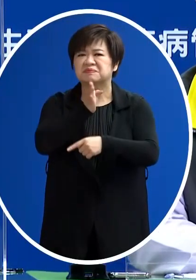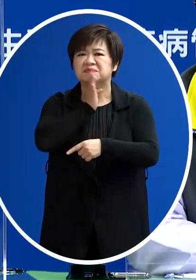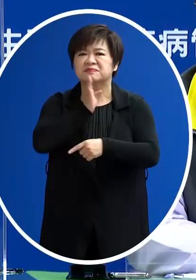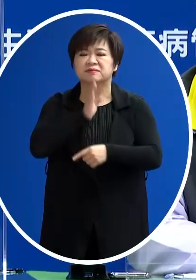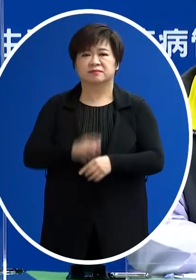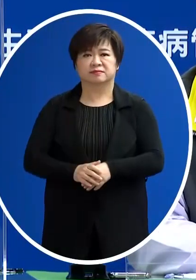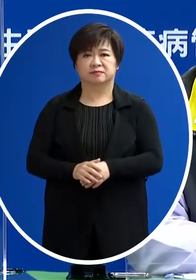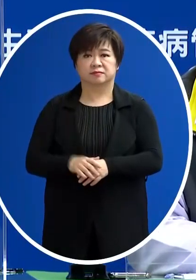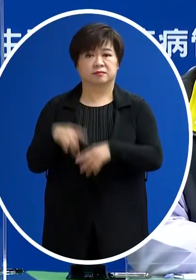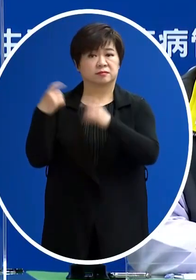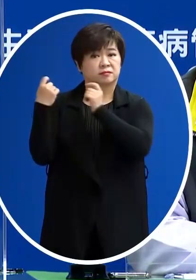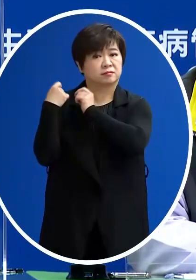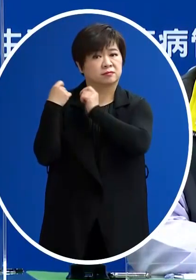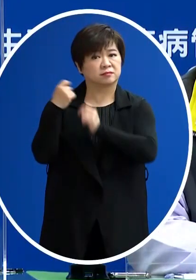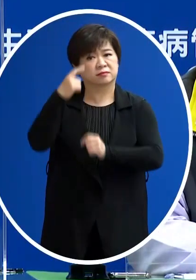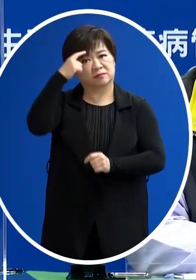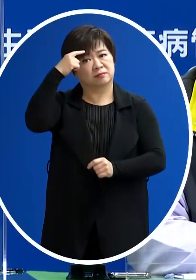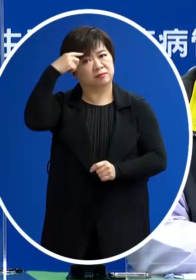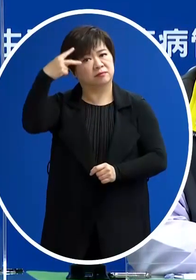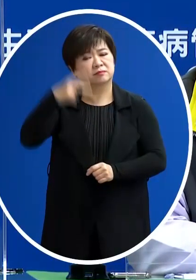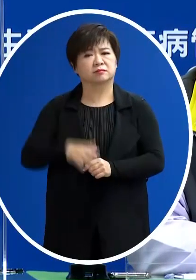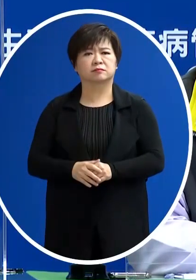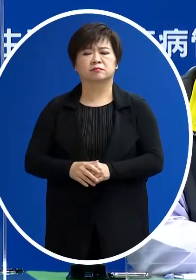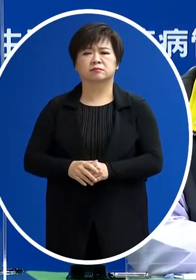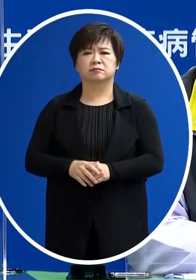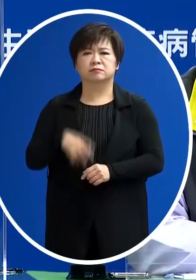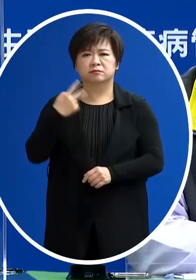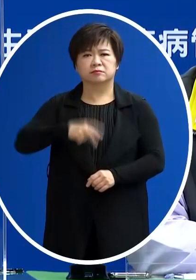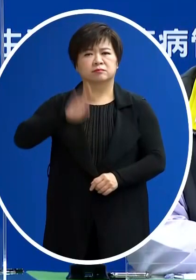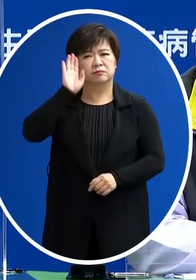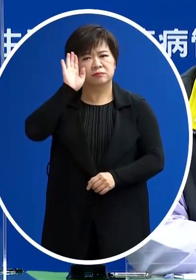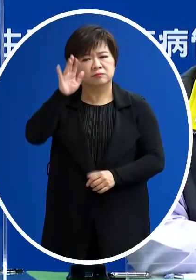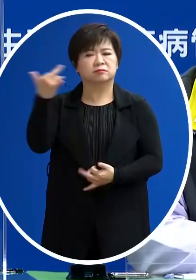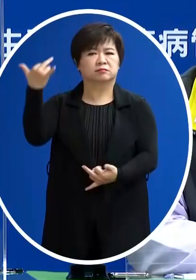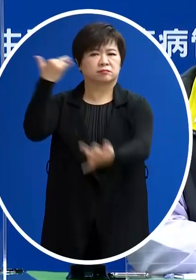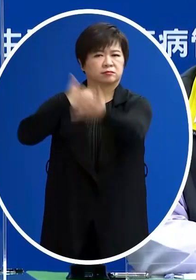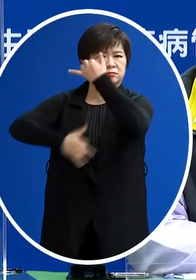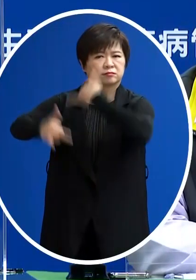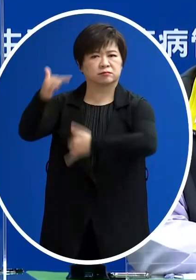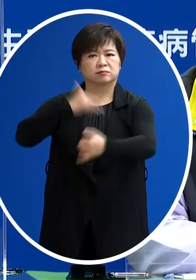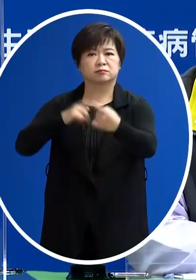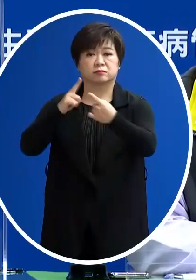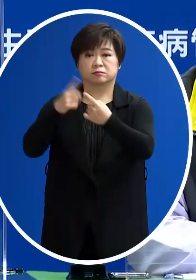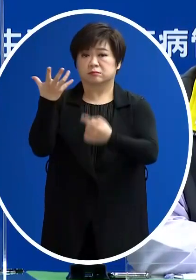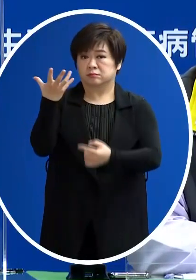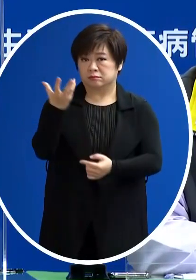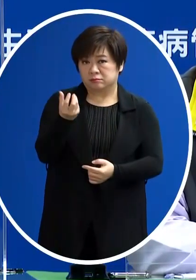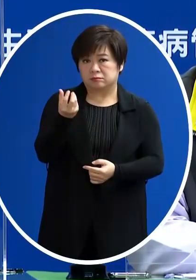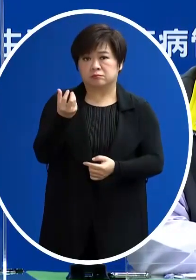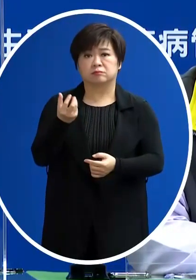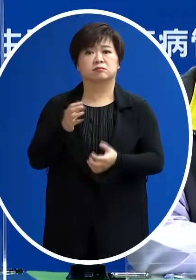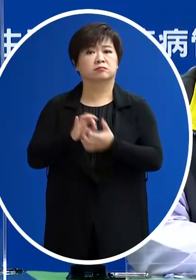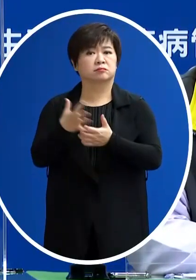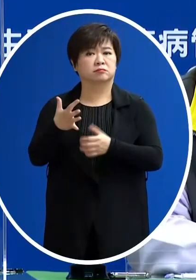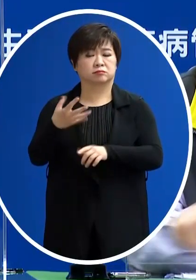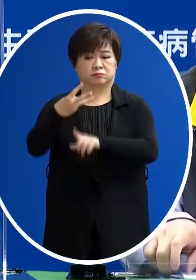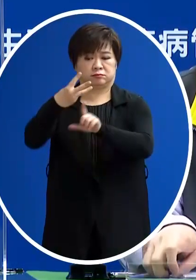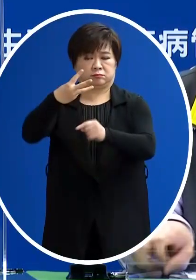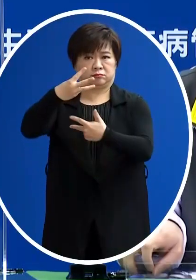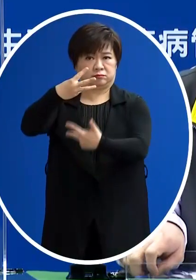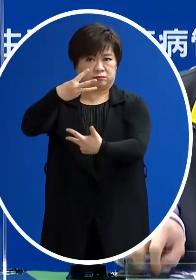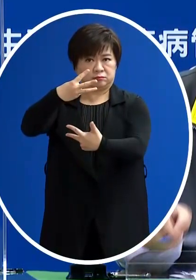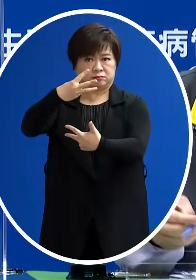那这两天我相信在过来这几天入境的人都会相对比较少，也因为这个因为